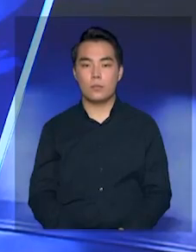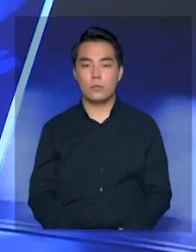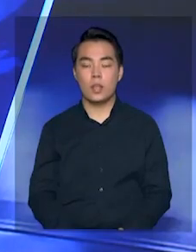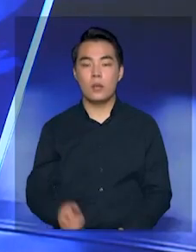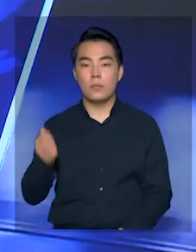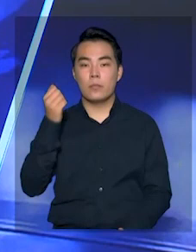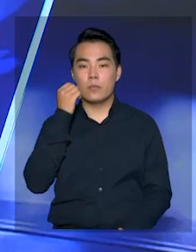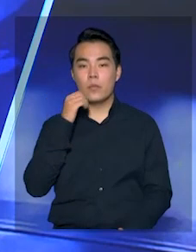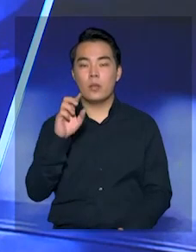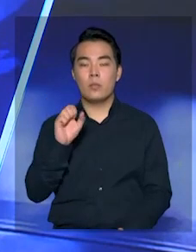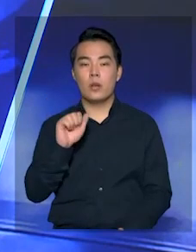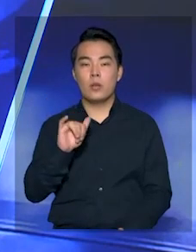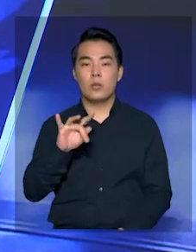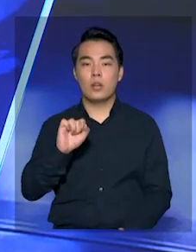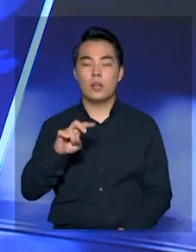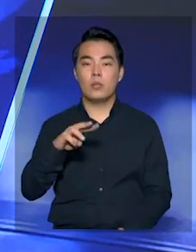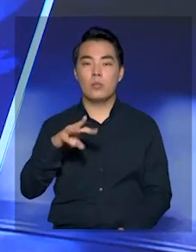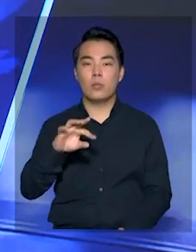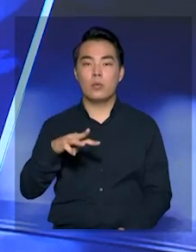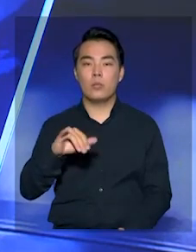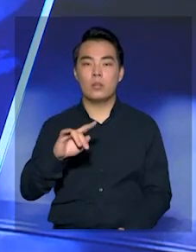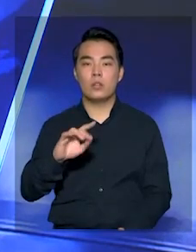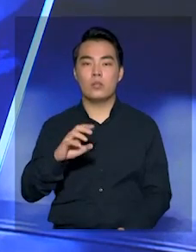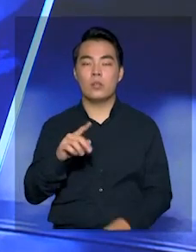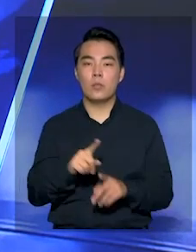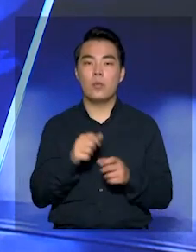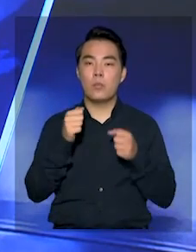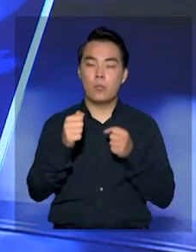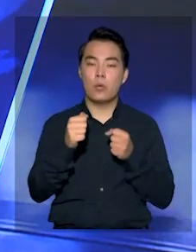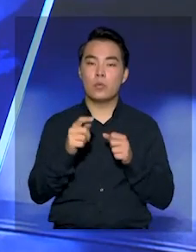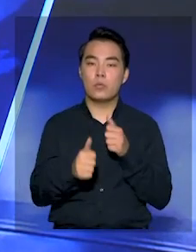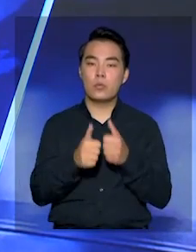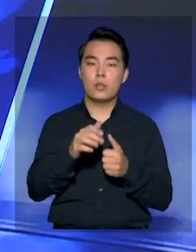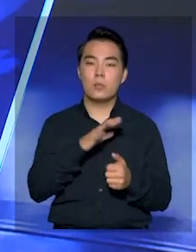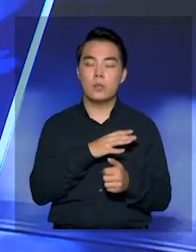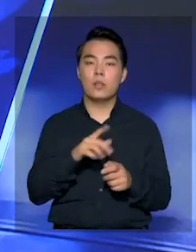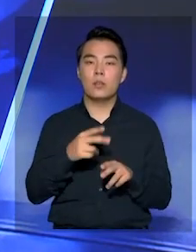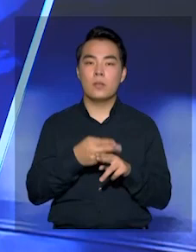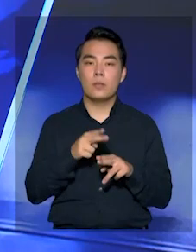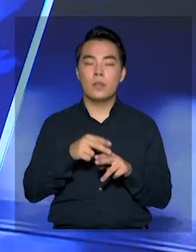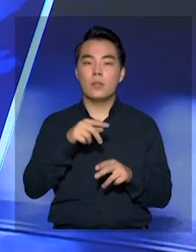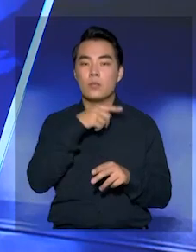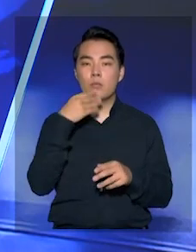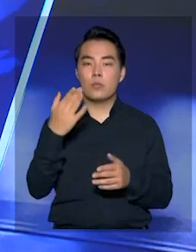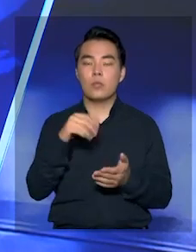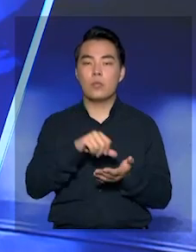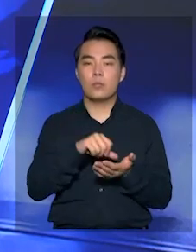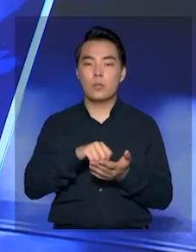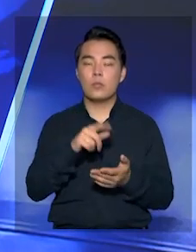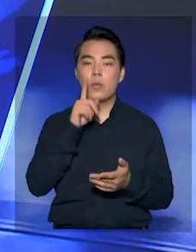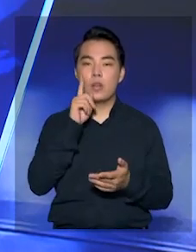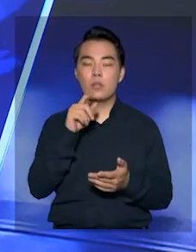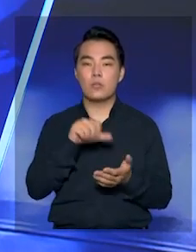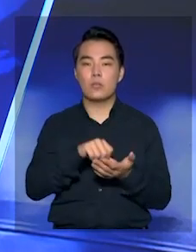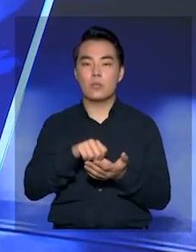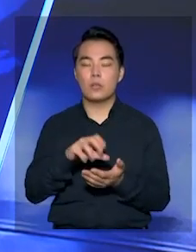Мәскеуде Бауыржан Момышұлын еске алуға арналған бокс турнирі өтті. Оған Қазақстан мен Ресейдің жас боксшылары қатысты. Осымен 2-ші жыл өтіп